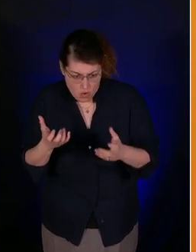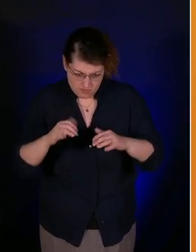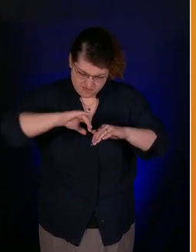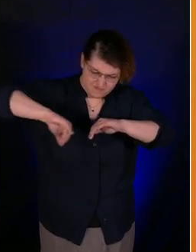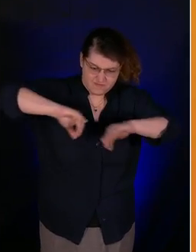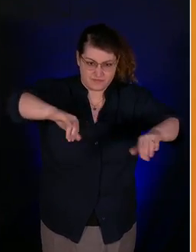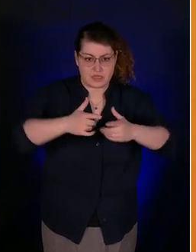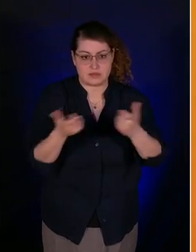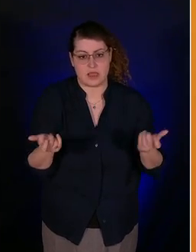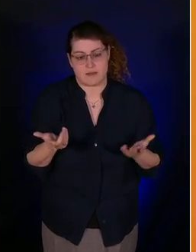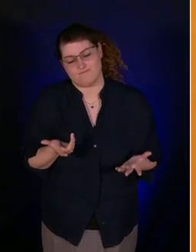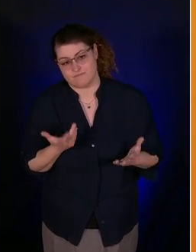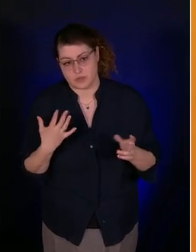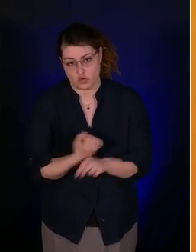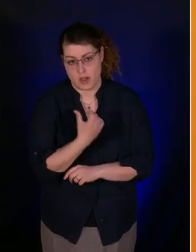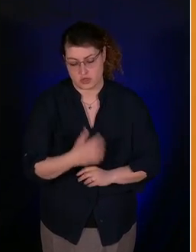l'outil CGT. 3 minutes.